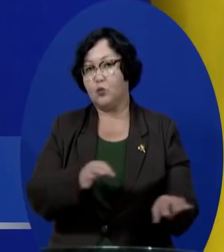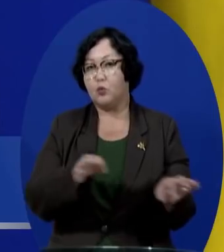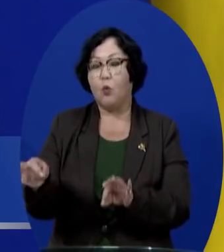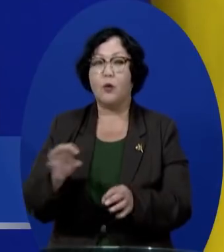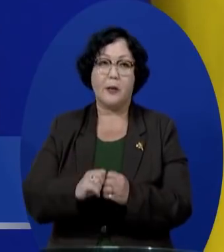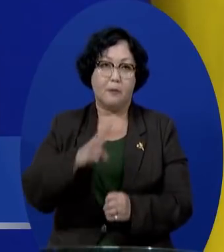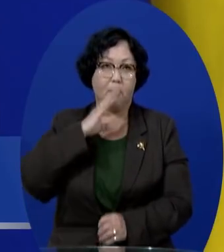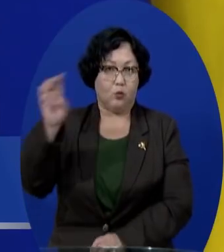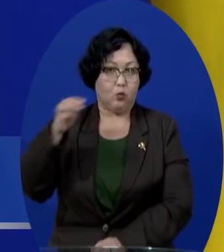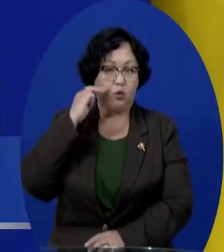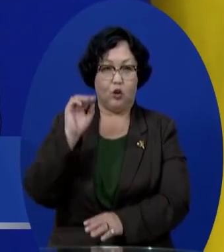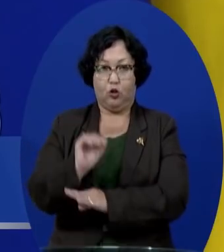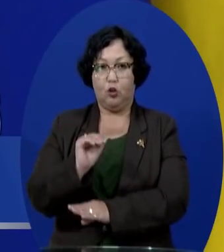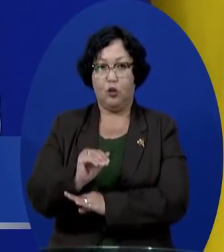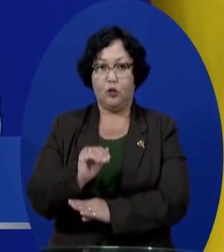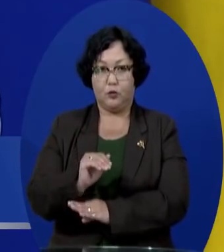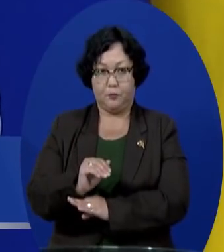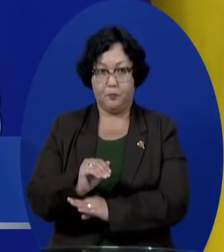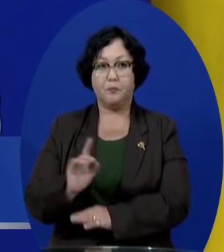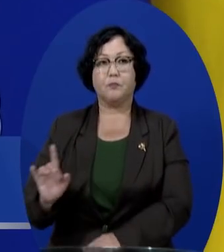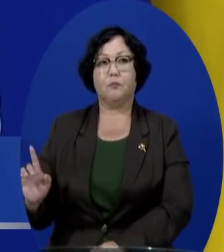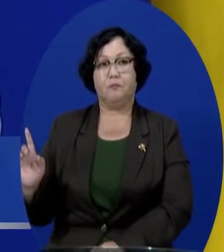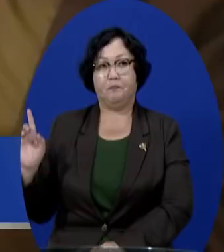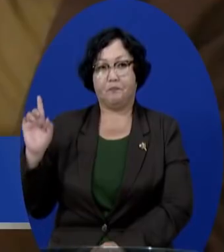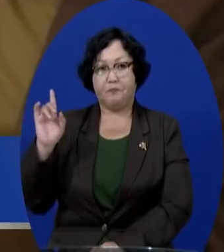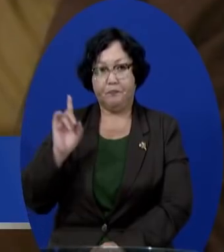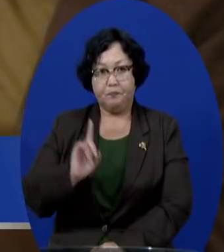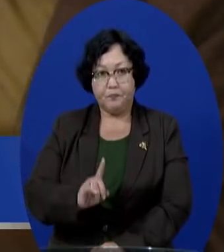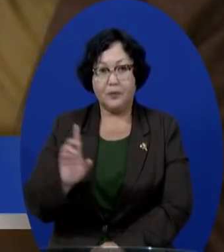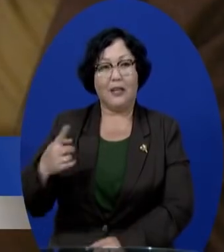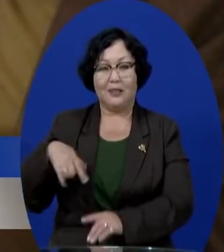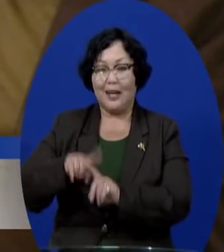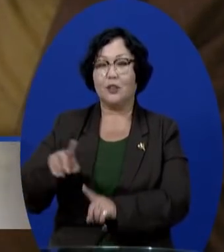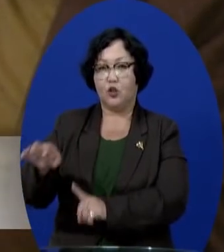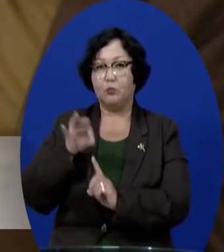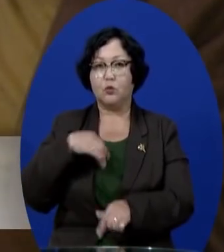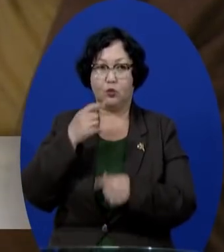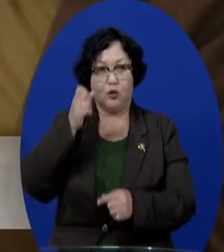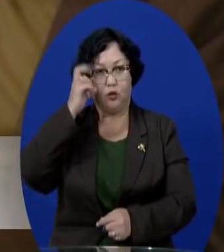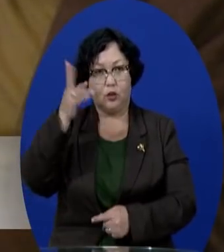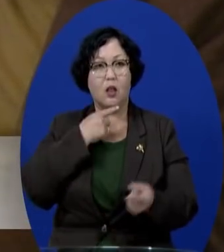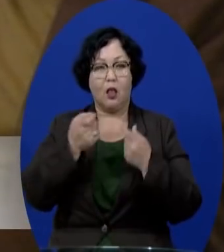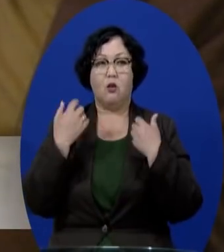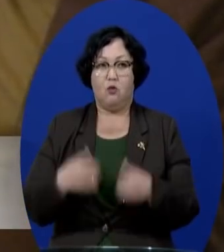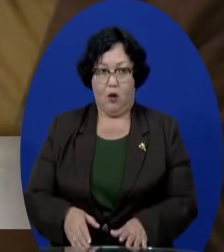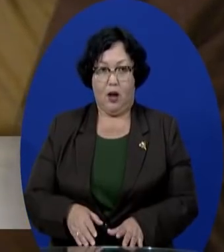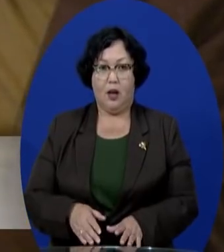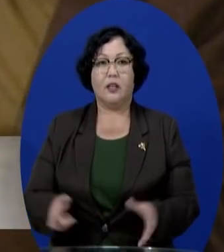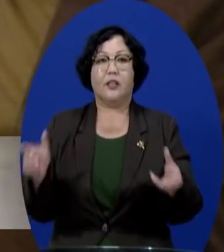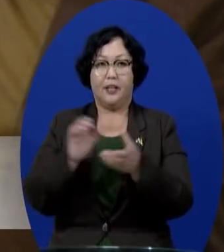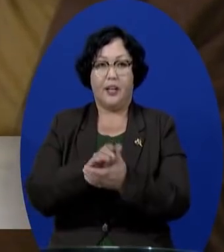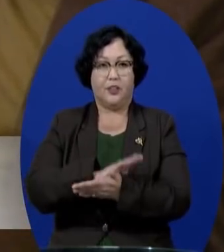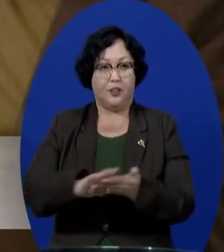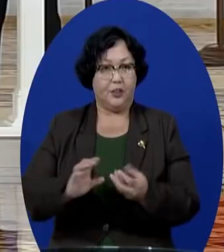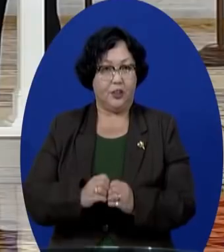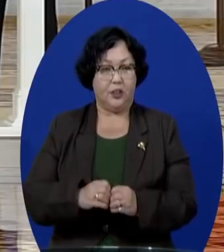хийлгэхээр туршлагатай төлөөлөгч Граф Вайлдерцыг дахин томилсон талаар ерөнхийлөгч Путинтэй ярилцлаа. Мэдээж гэрээг шинжлэхийн